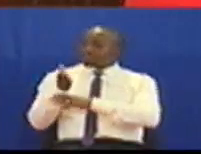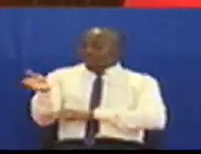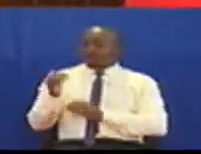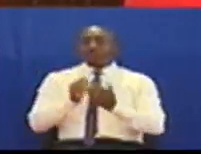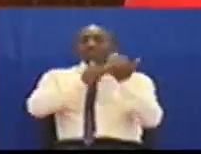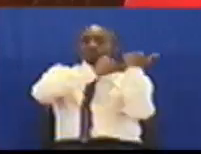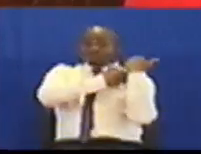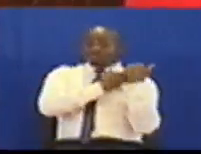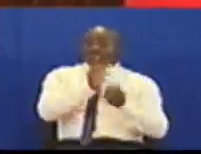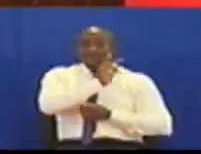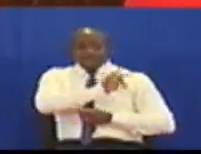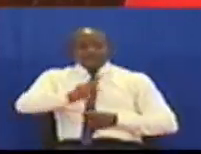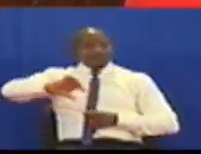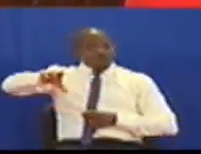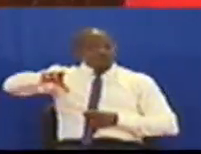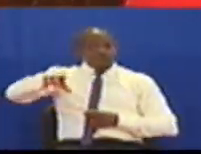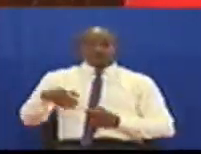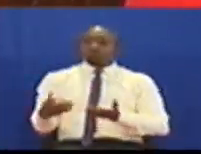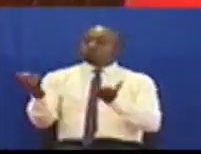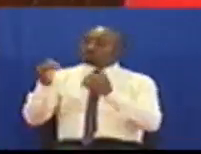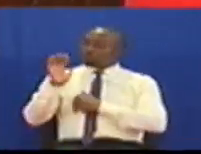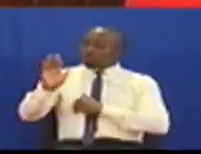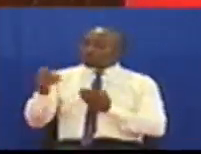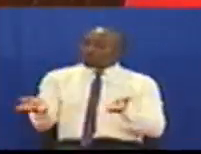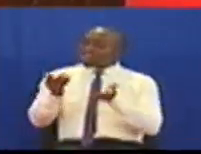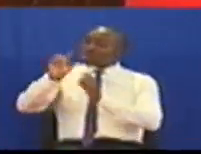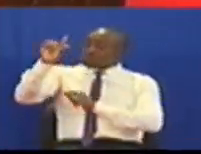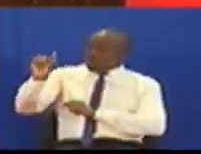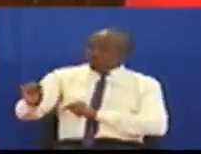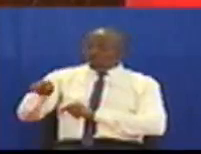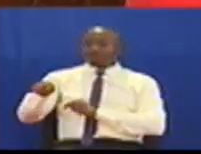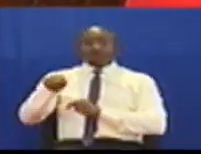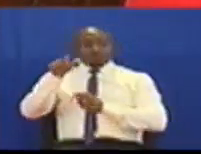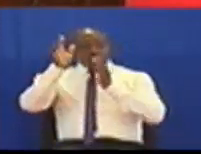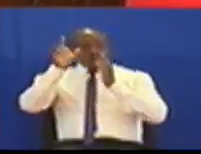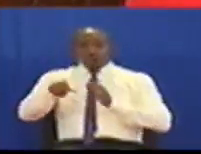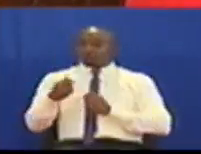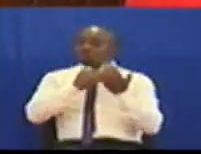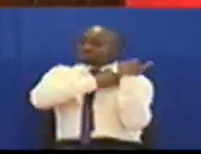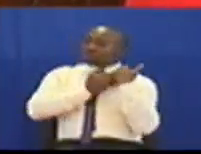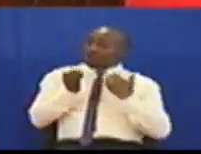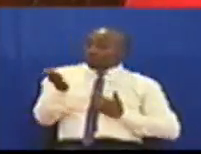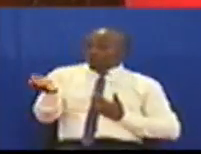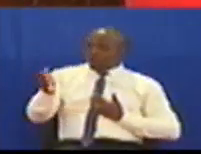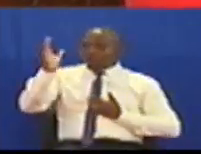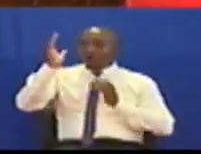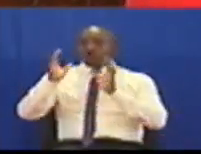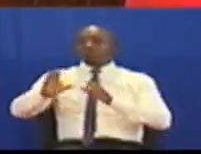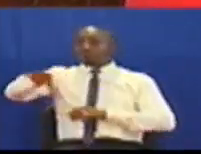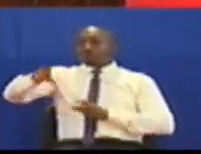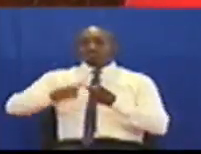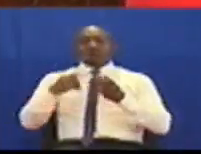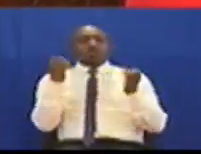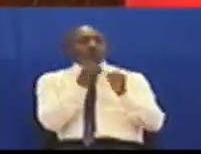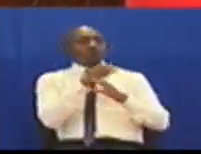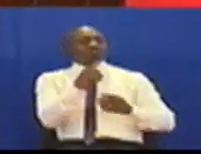Watawajibika hata kama mkoa performance yake itakuwa ndogo, wanaowajibika ni wao. Ile kusema fedha hazijaletwa